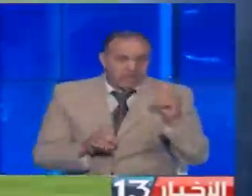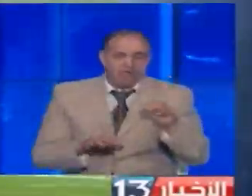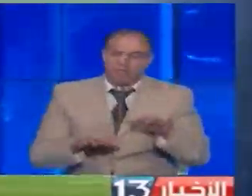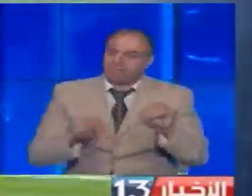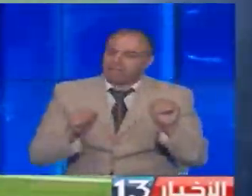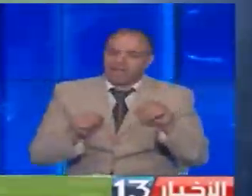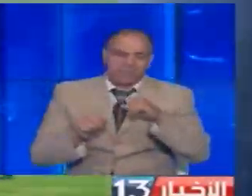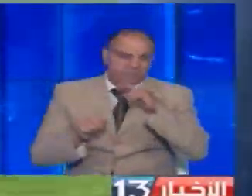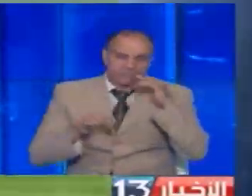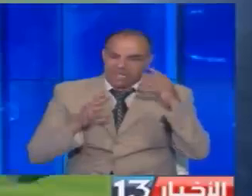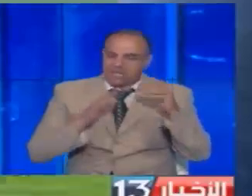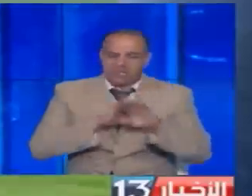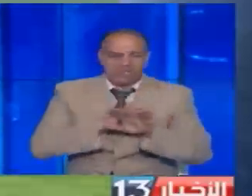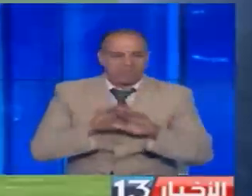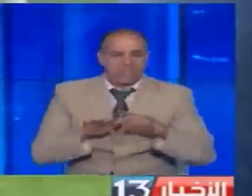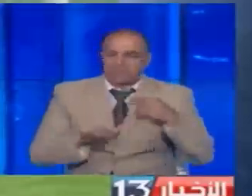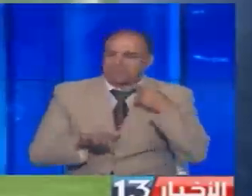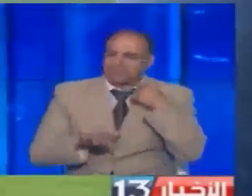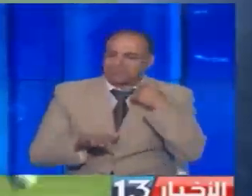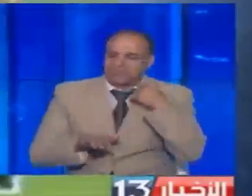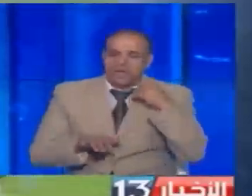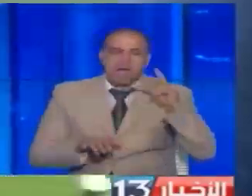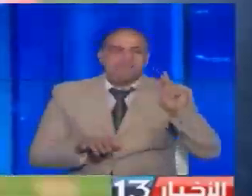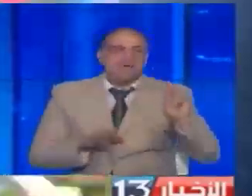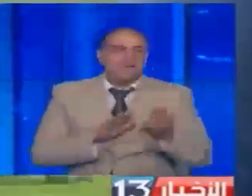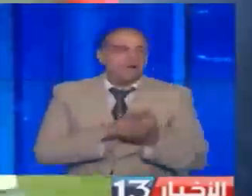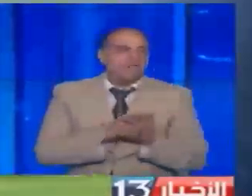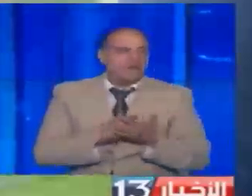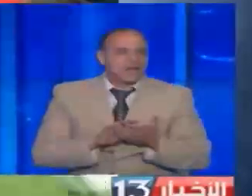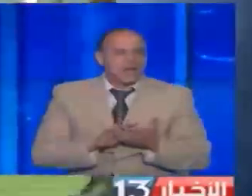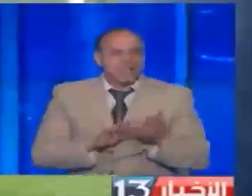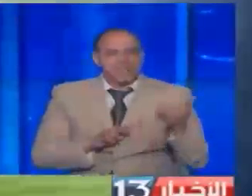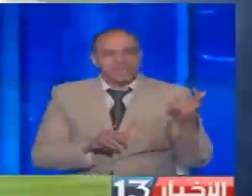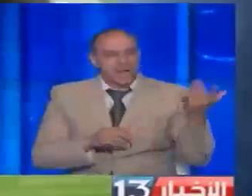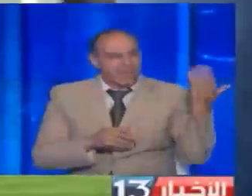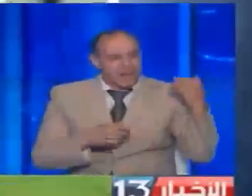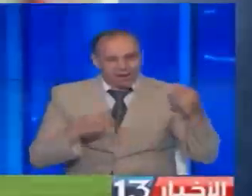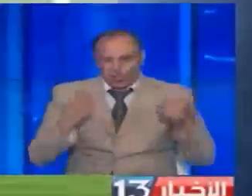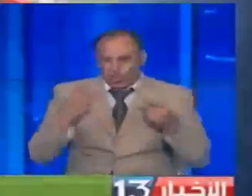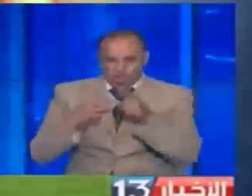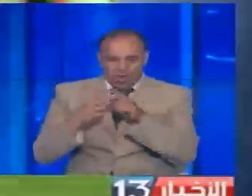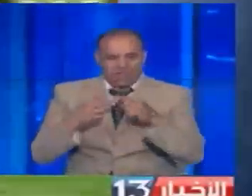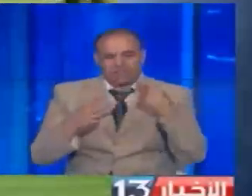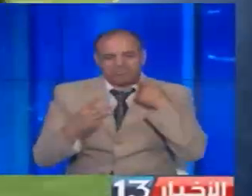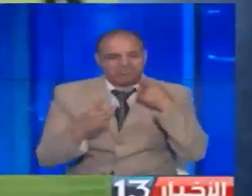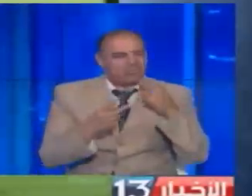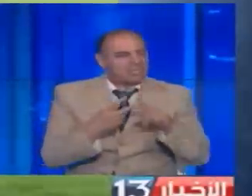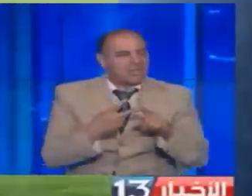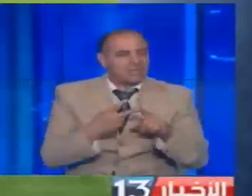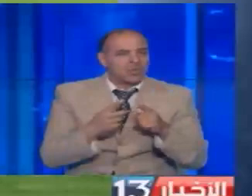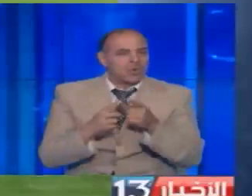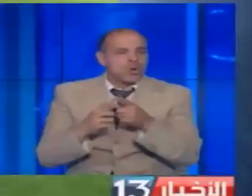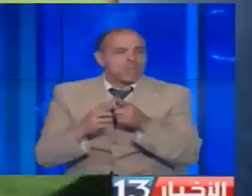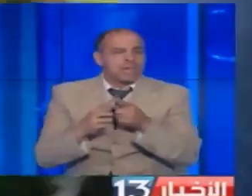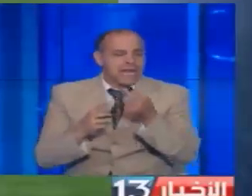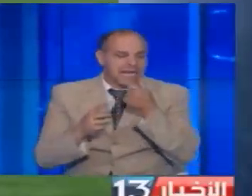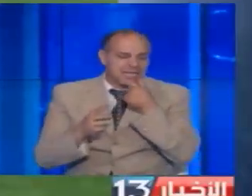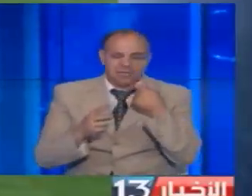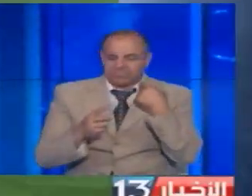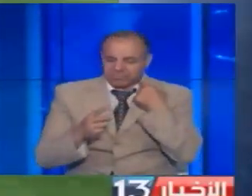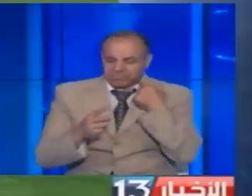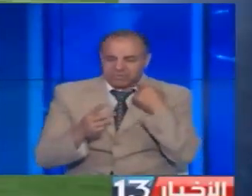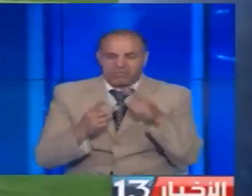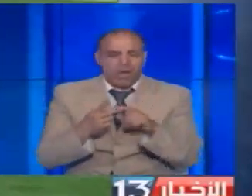المونديال حسابيا رفقة بنما بعد الهزيمة في الجولتين الأولى والثانية أمام كل من